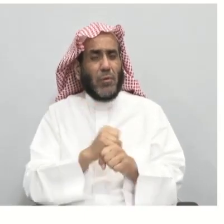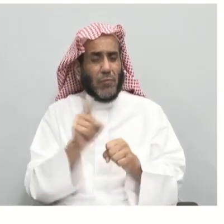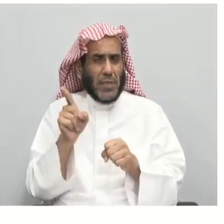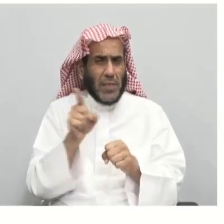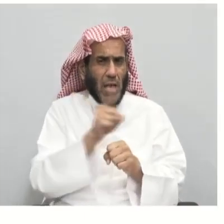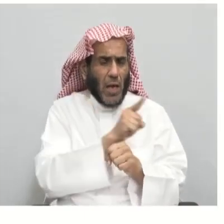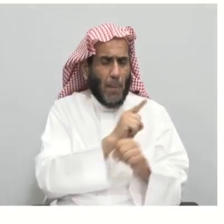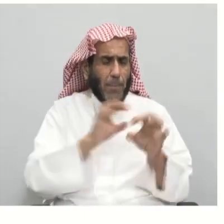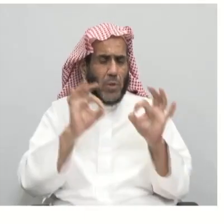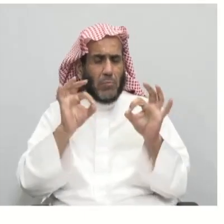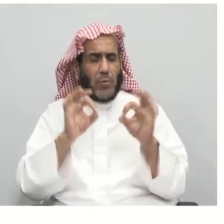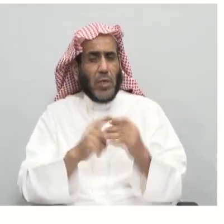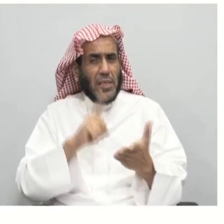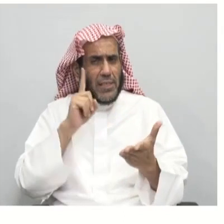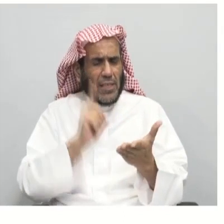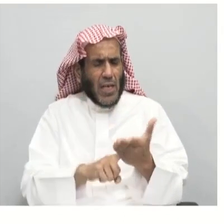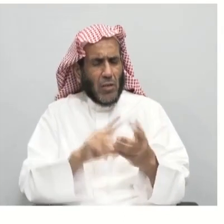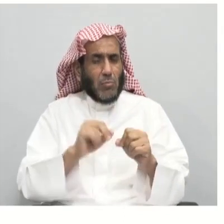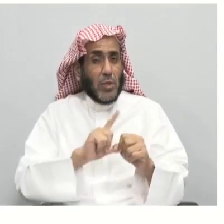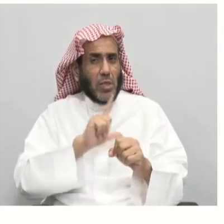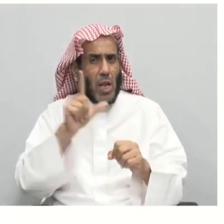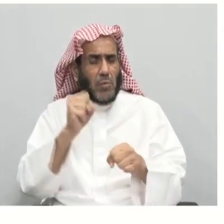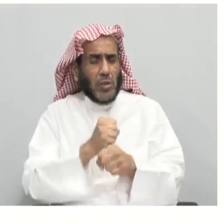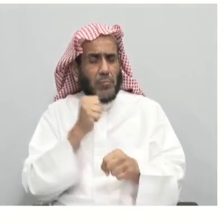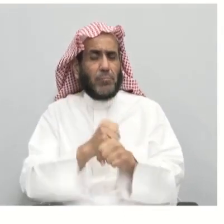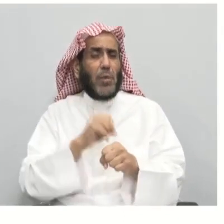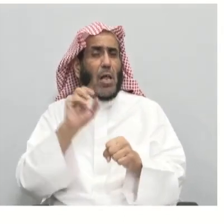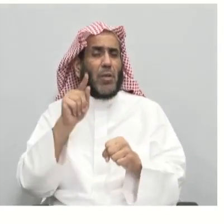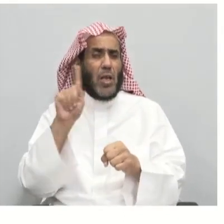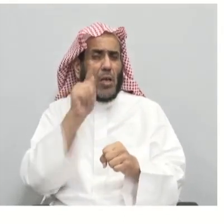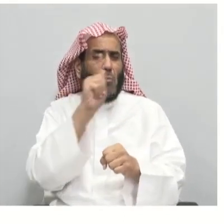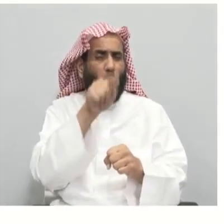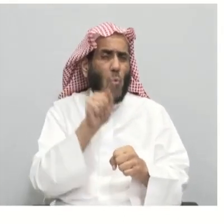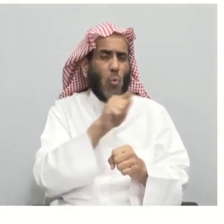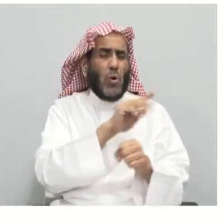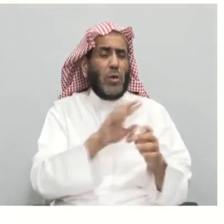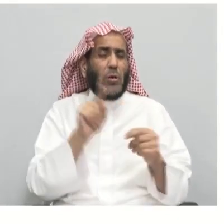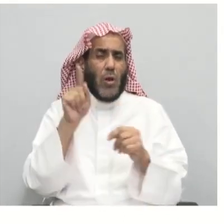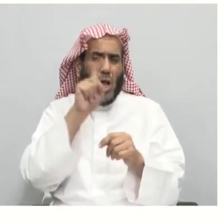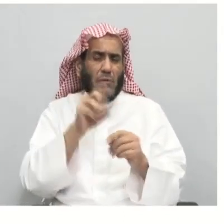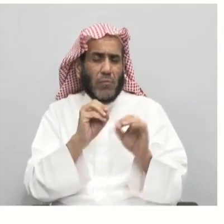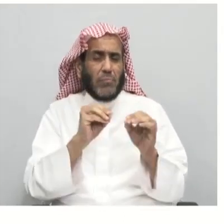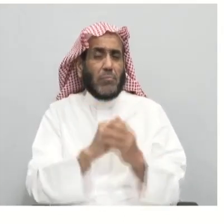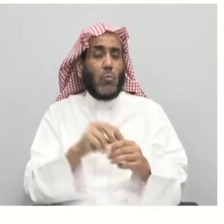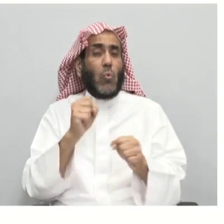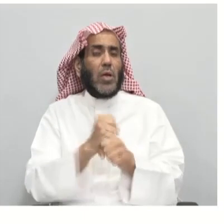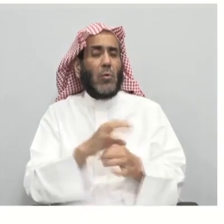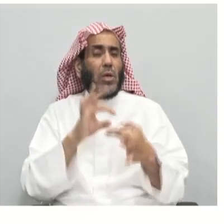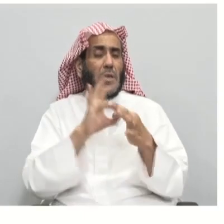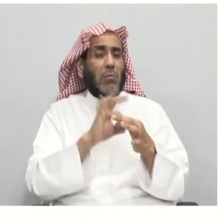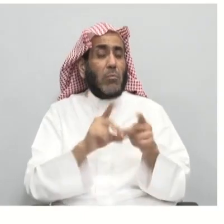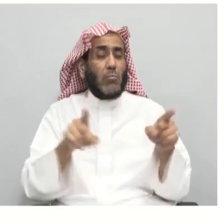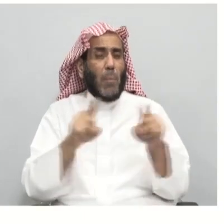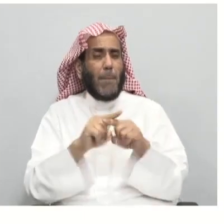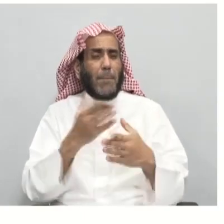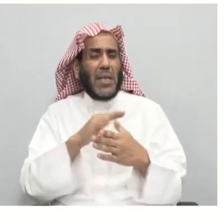سياقها التاكد من سلامه استخدام علامات الترقيم وادوات الربط المناسبه